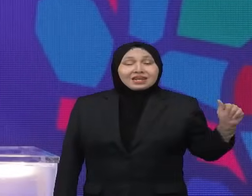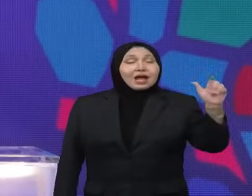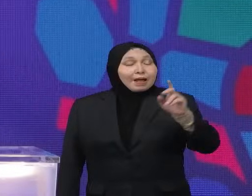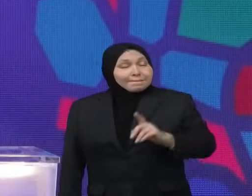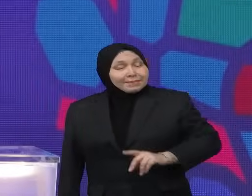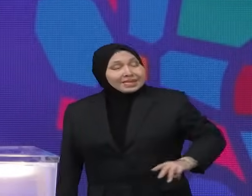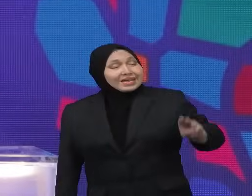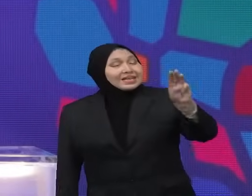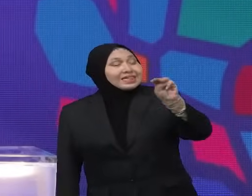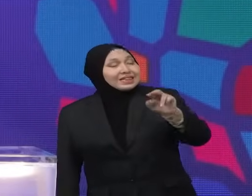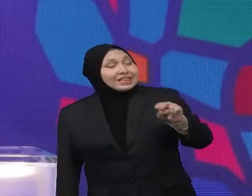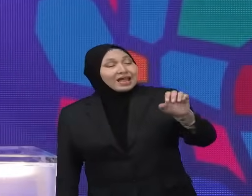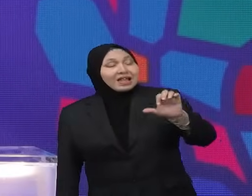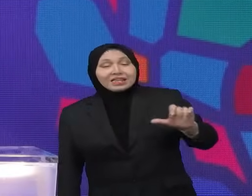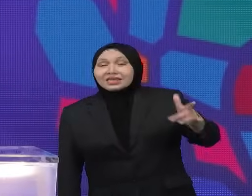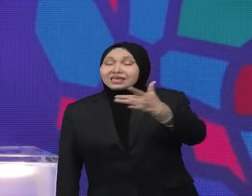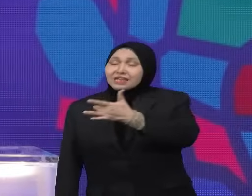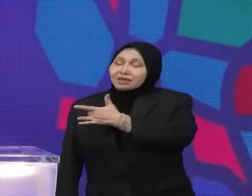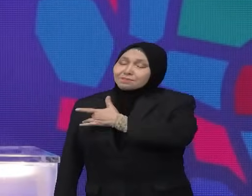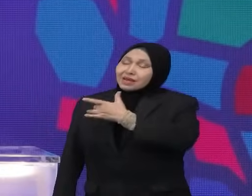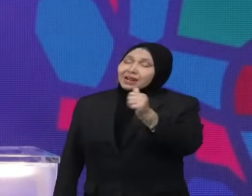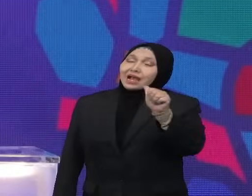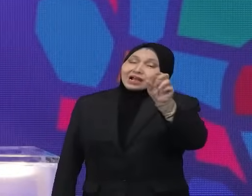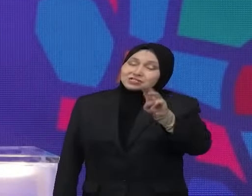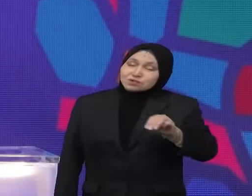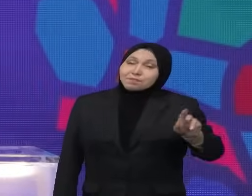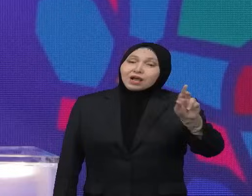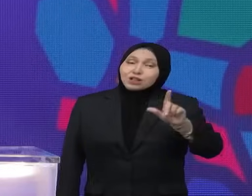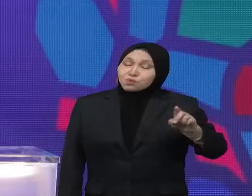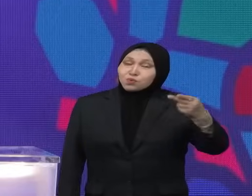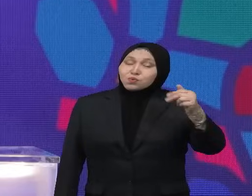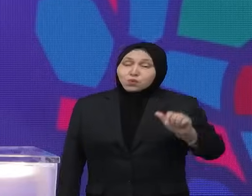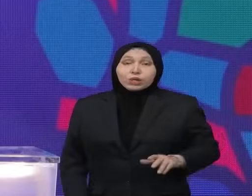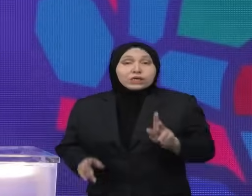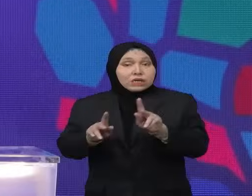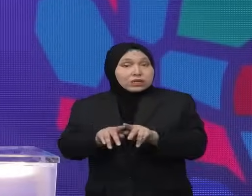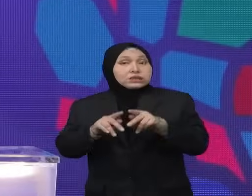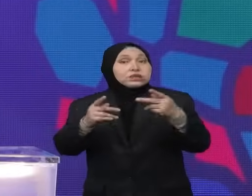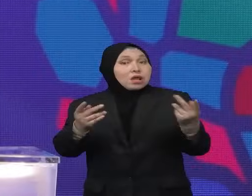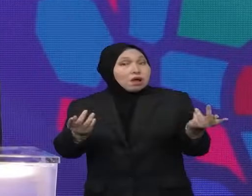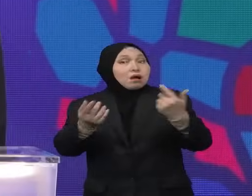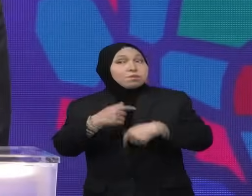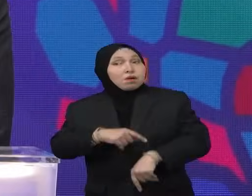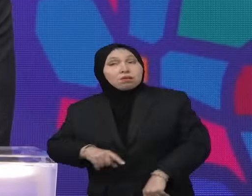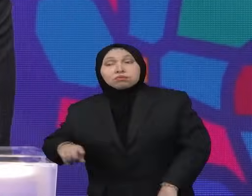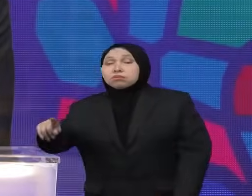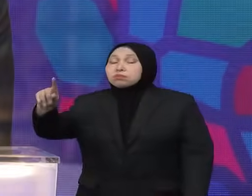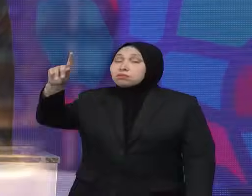من الإيمان أجمله كتاب